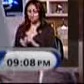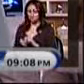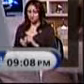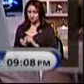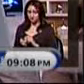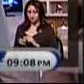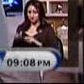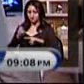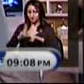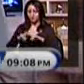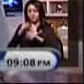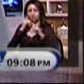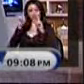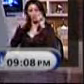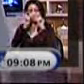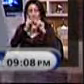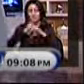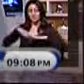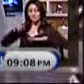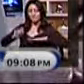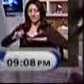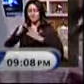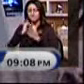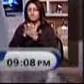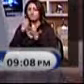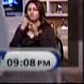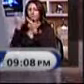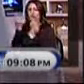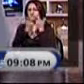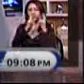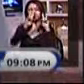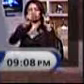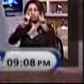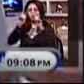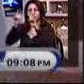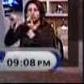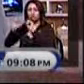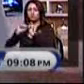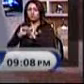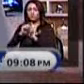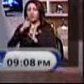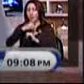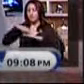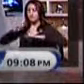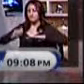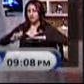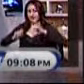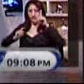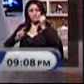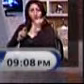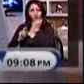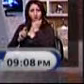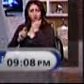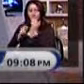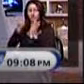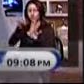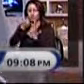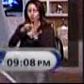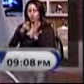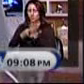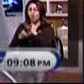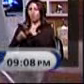اهو في التفتيش القضائي، وانا مكتبي مفتوح، وعندك اي حاجه ضد اي قاضي تعالى اداني وانا اخد اجراء على طول. انما لا،